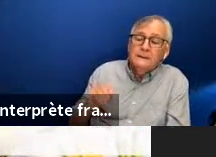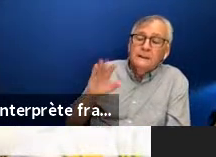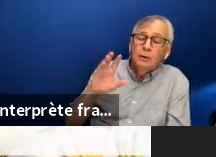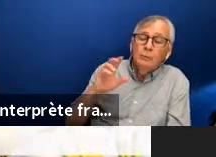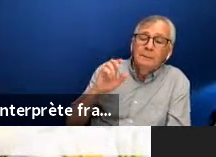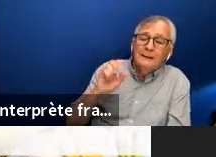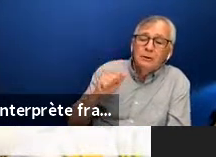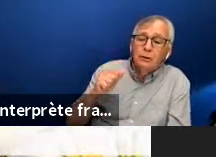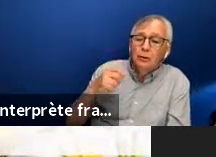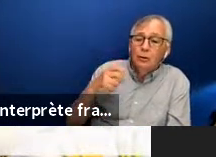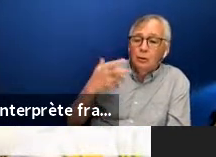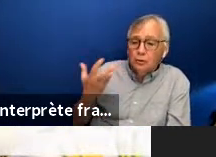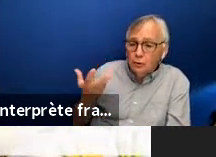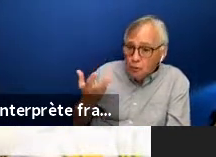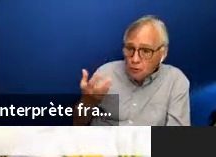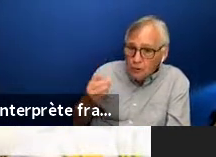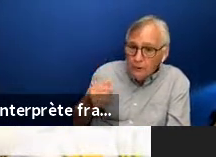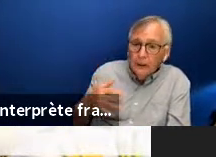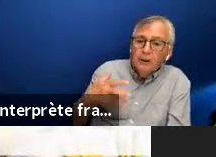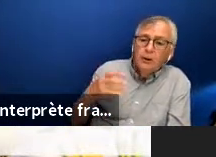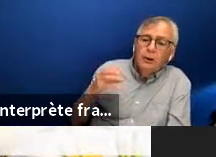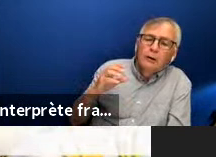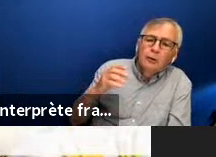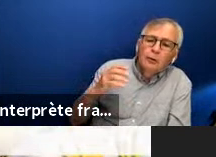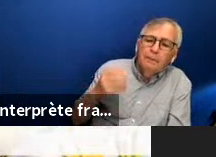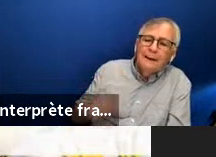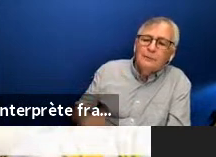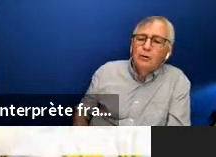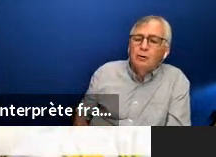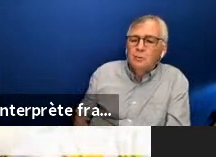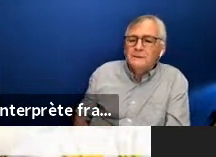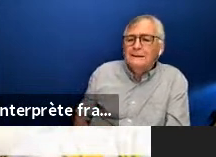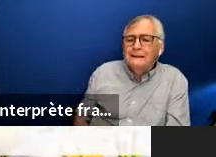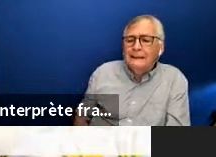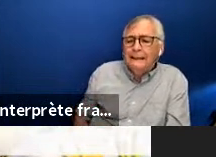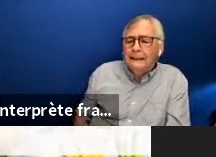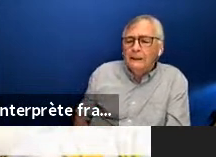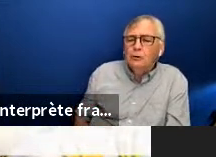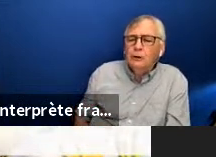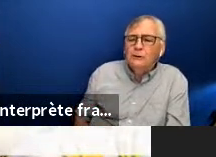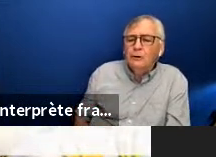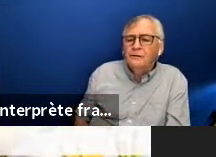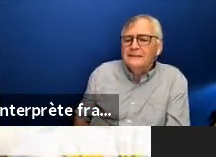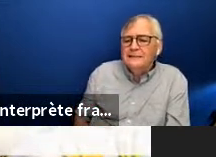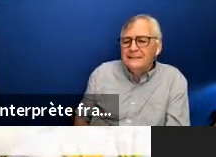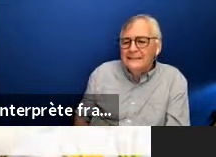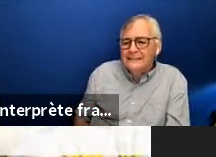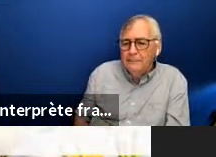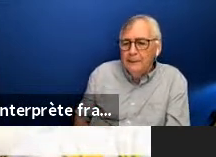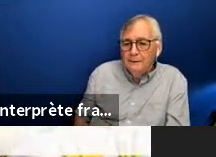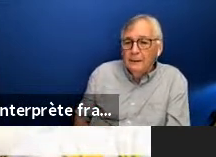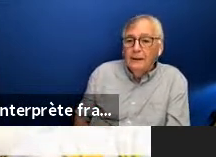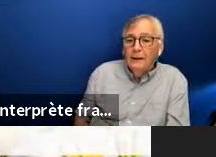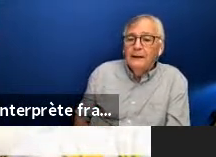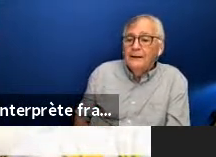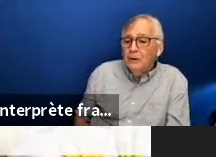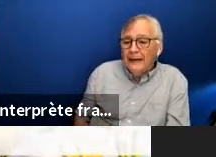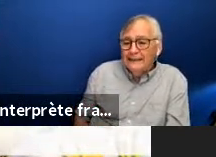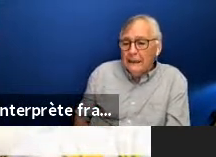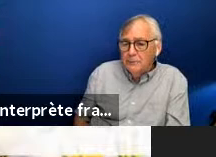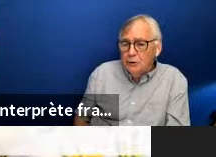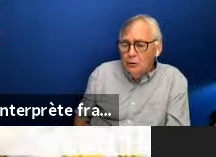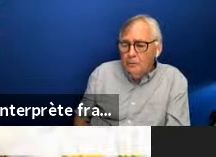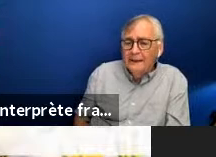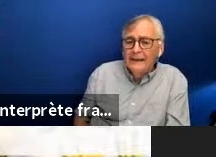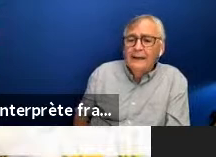On dit une personne sourde qui a une perte de 60 et 90 décibels. Quelqu'un